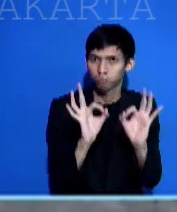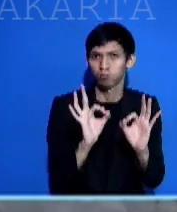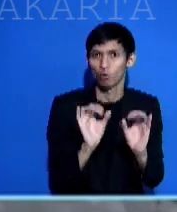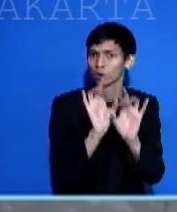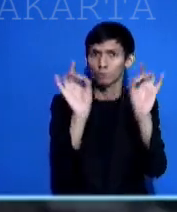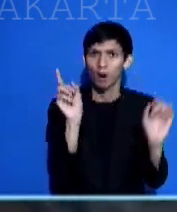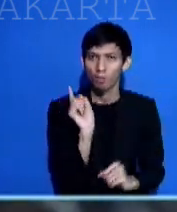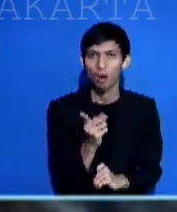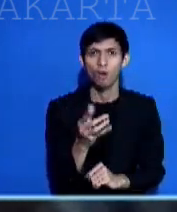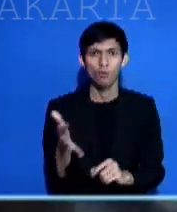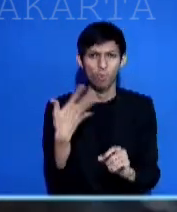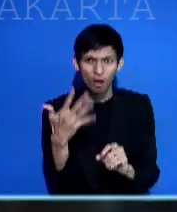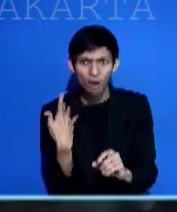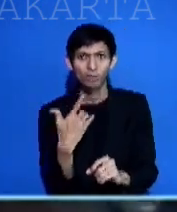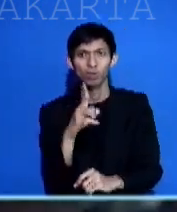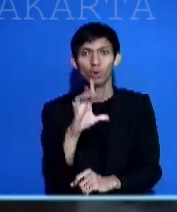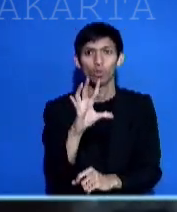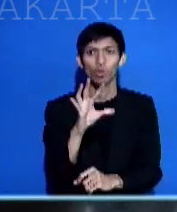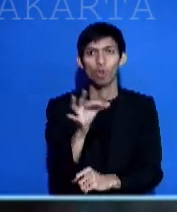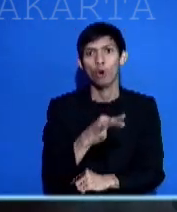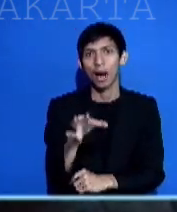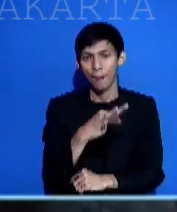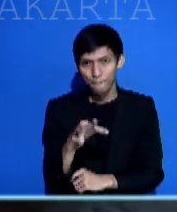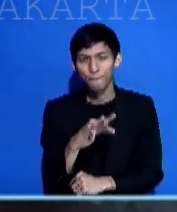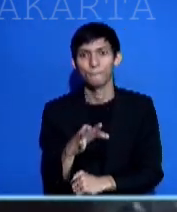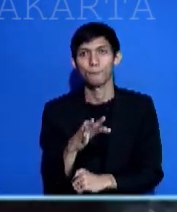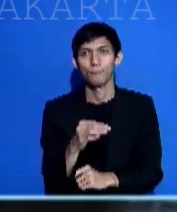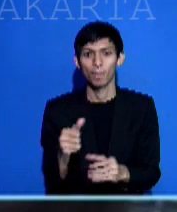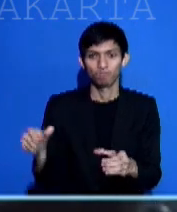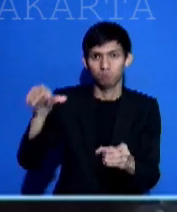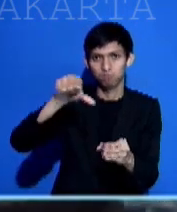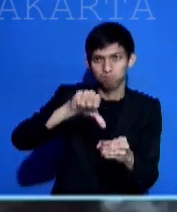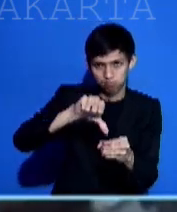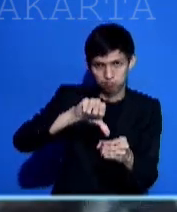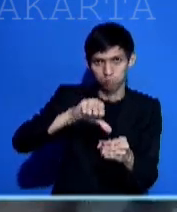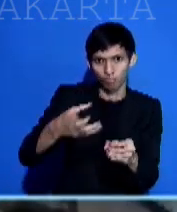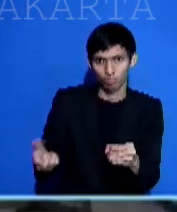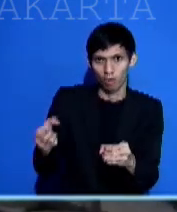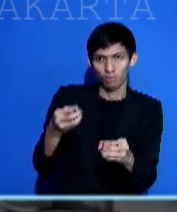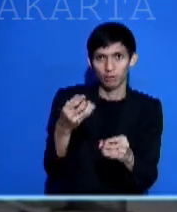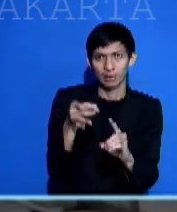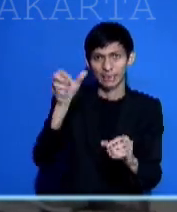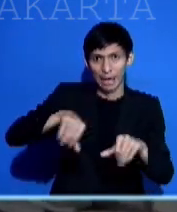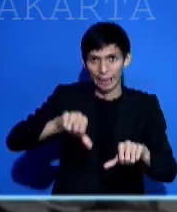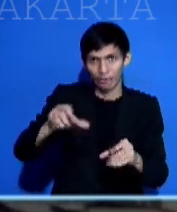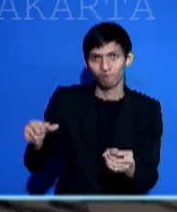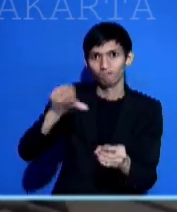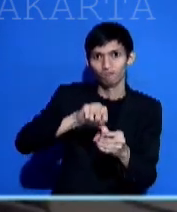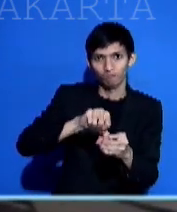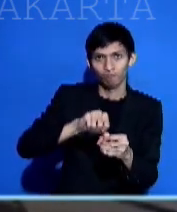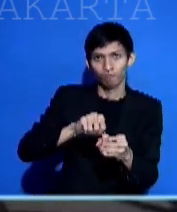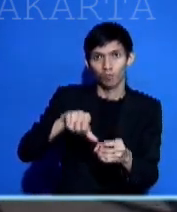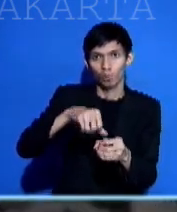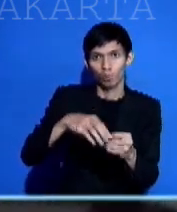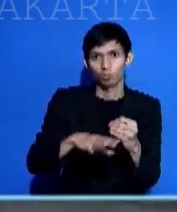manasaken logam ingkang dipamel kan Isan men Kani nyisipaken baja ingengahing logam ingkang NEM dipun